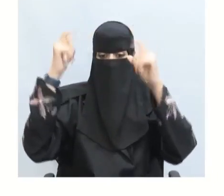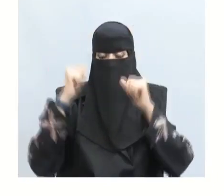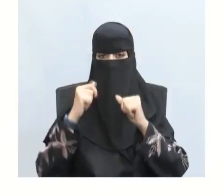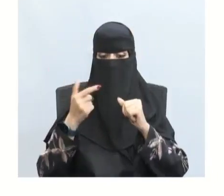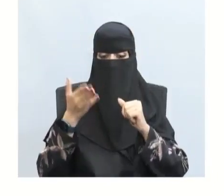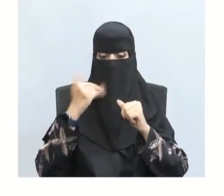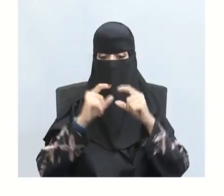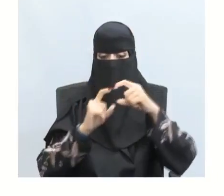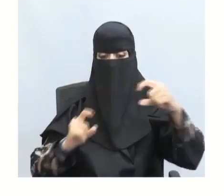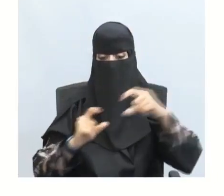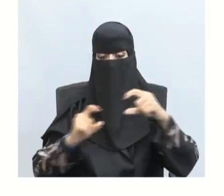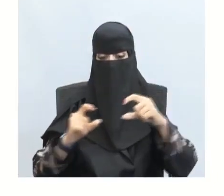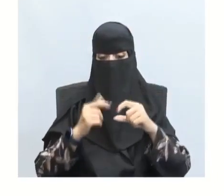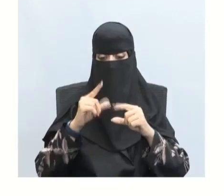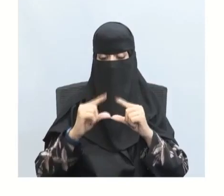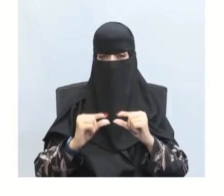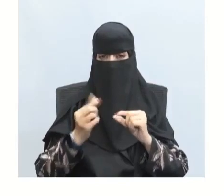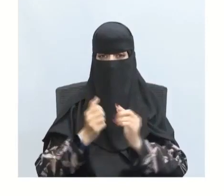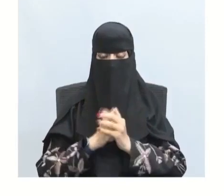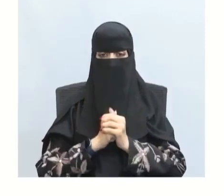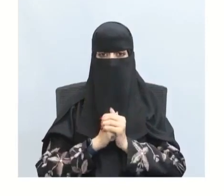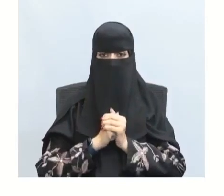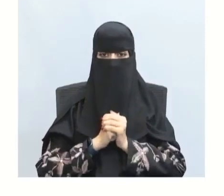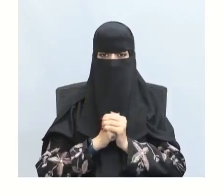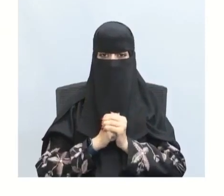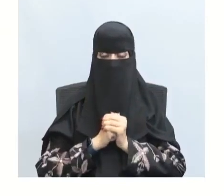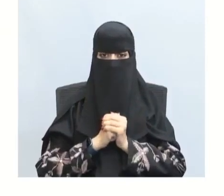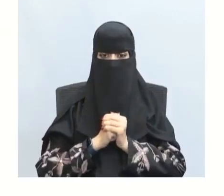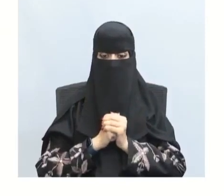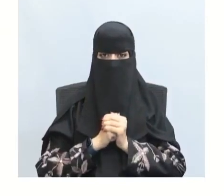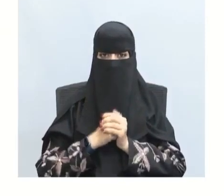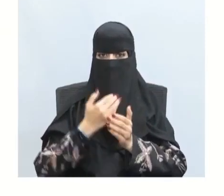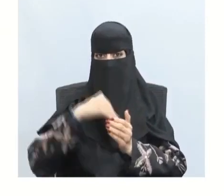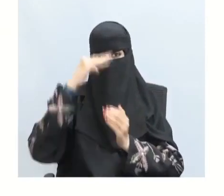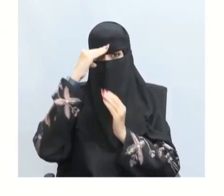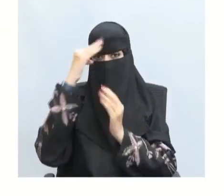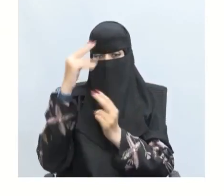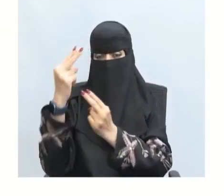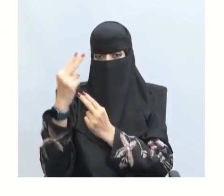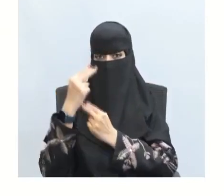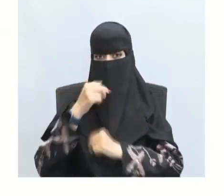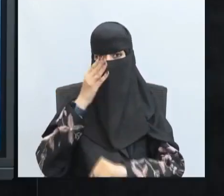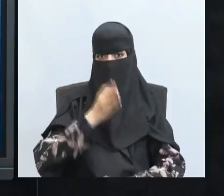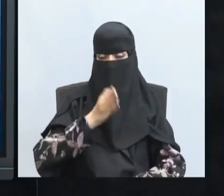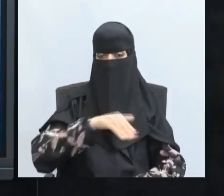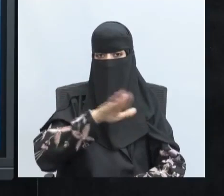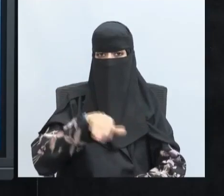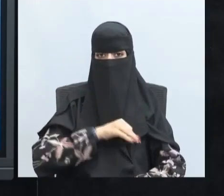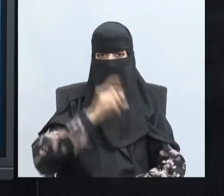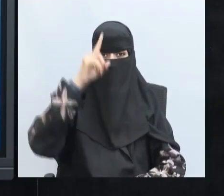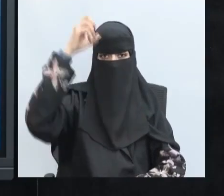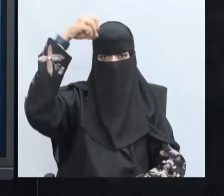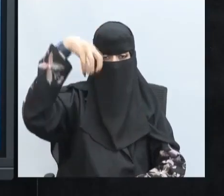الضخمه والاقزام البيضاء شكرا لكم والسلام عليكم